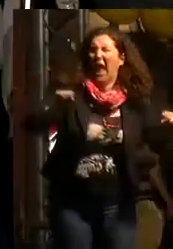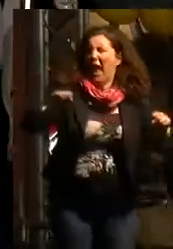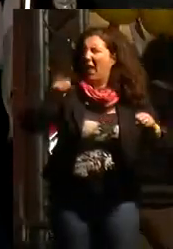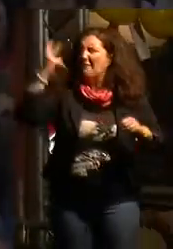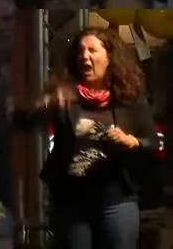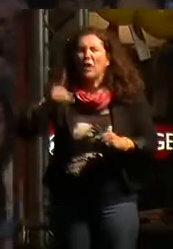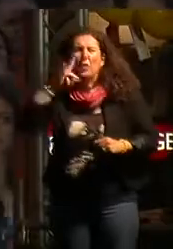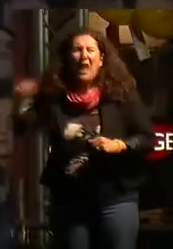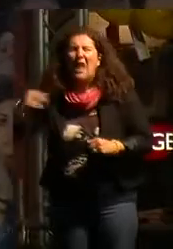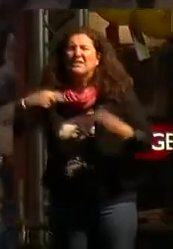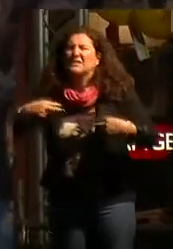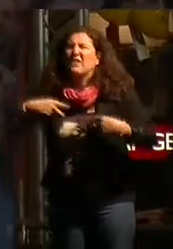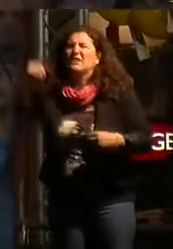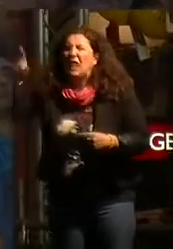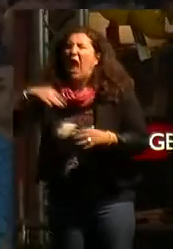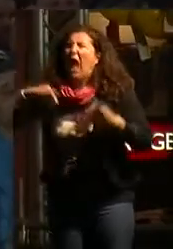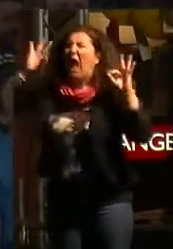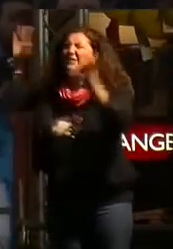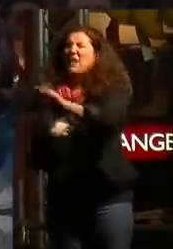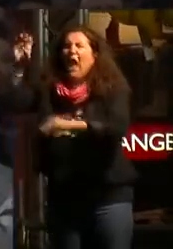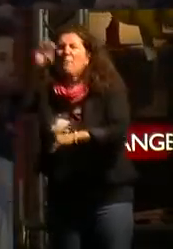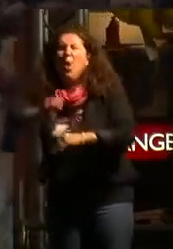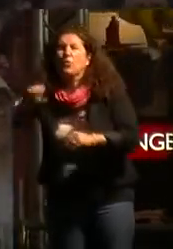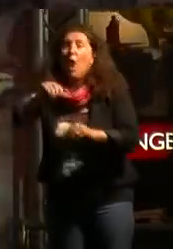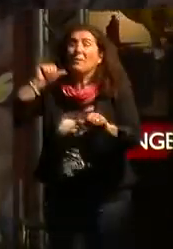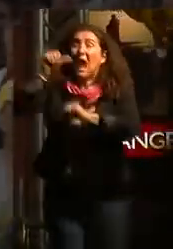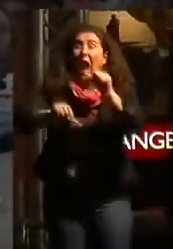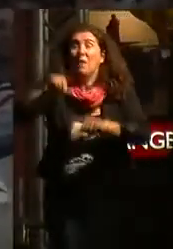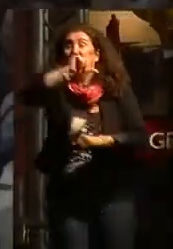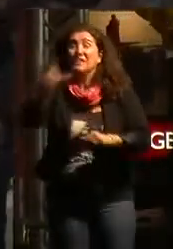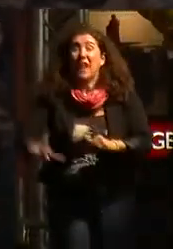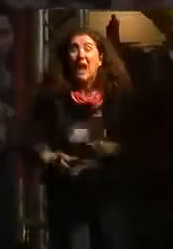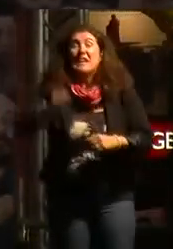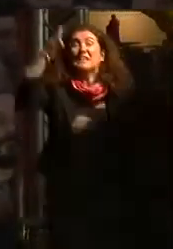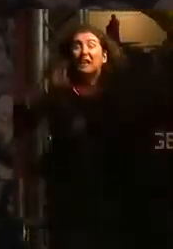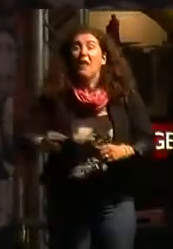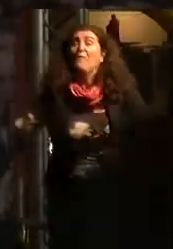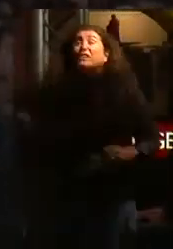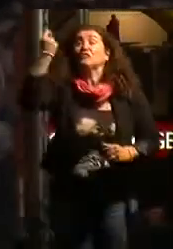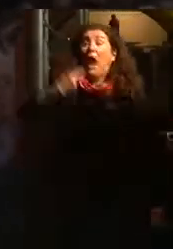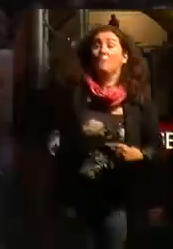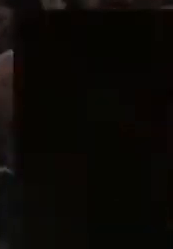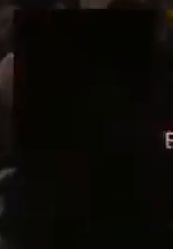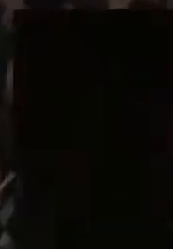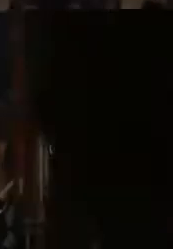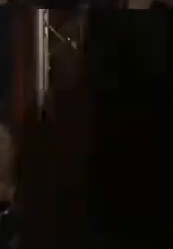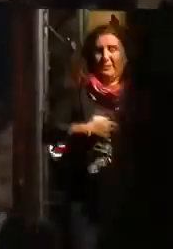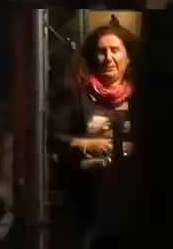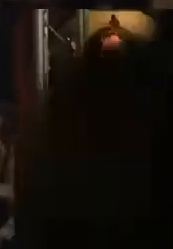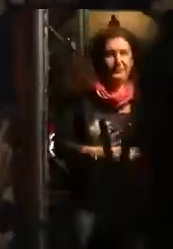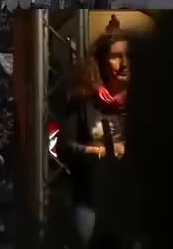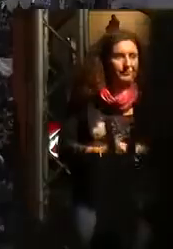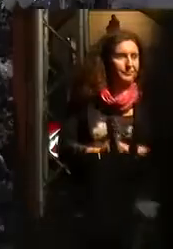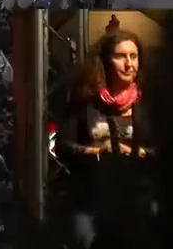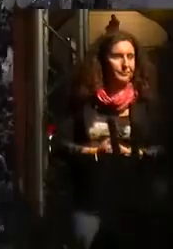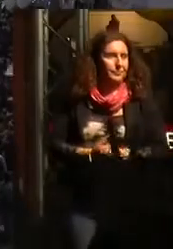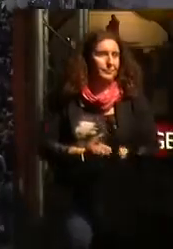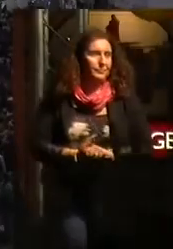e andremo in Europa per cambiare l'Italia e vi assicuro che vinciamo noi!